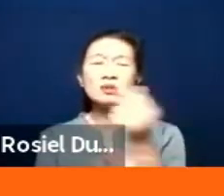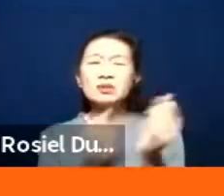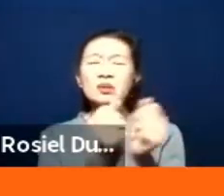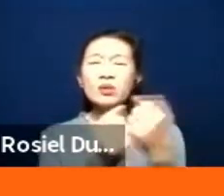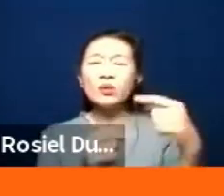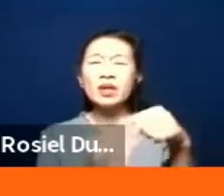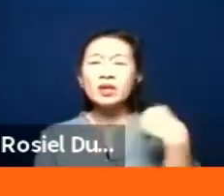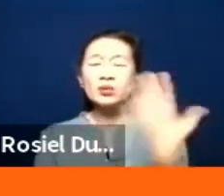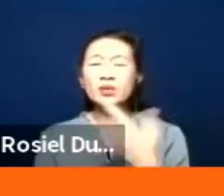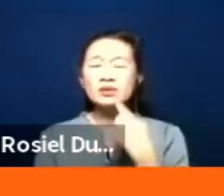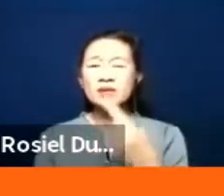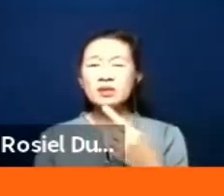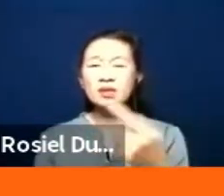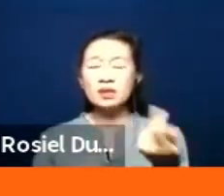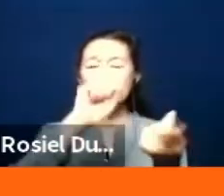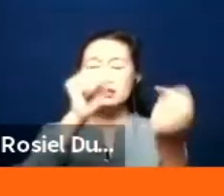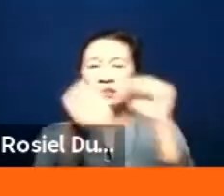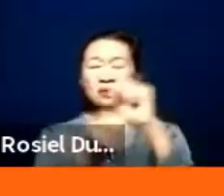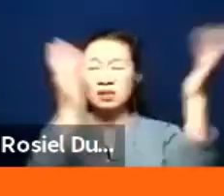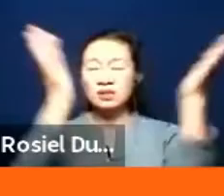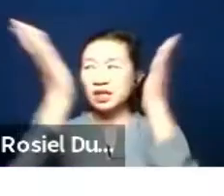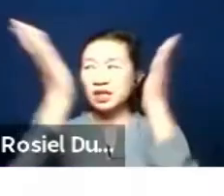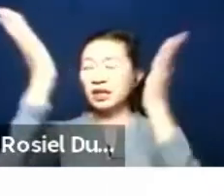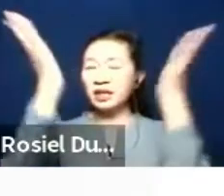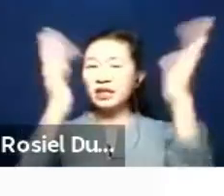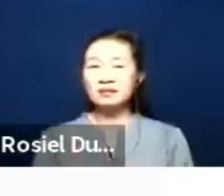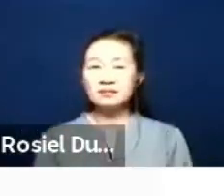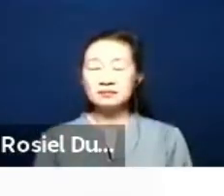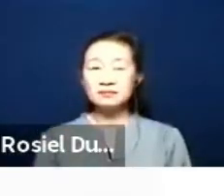sinasabi natin yung transition services?